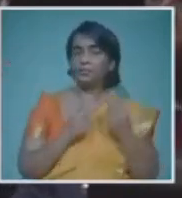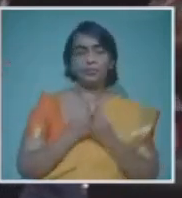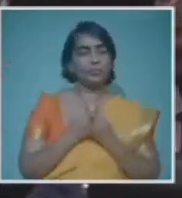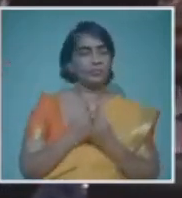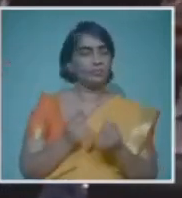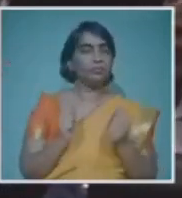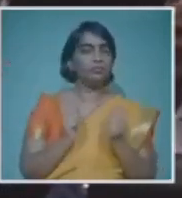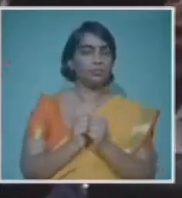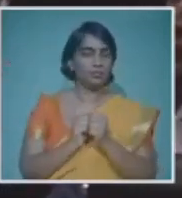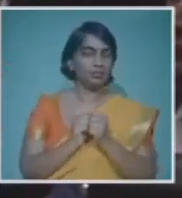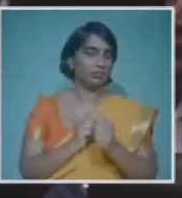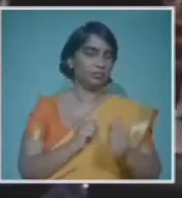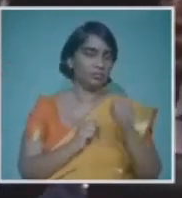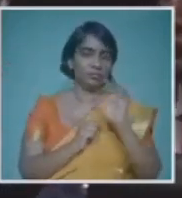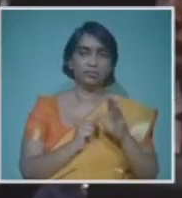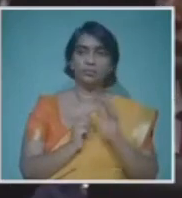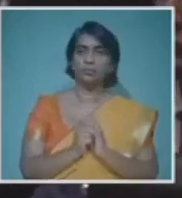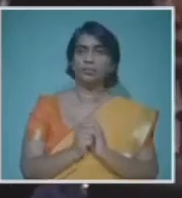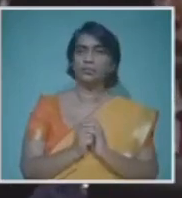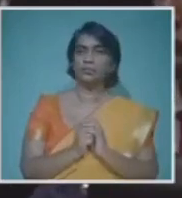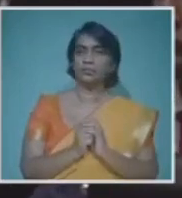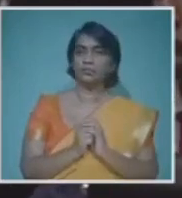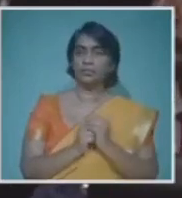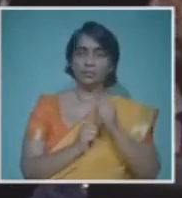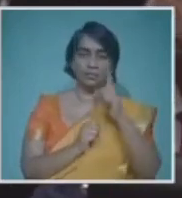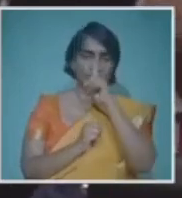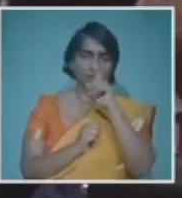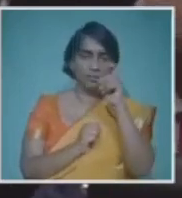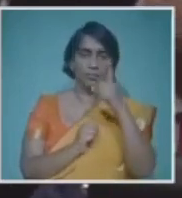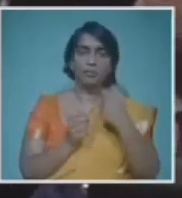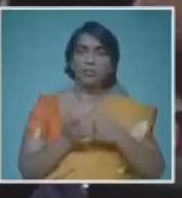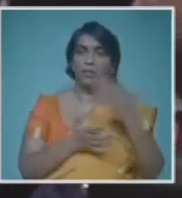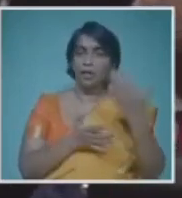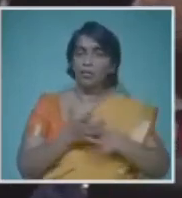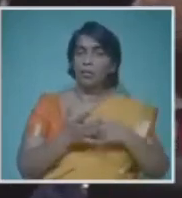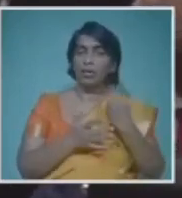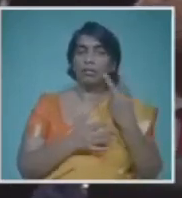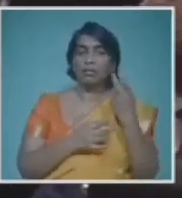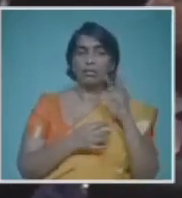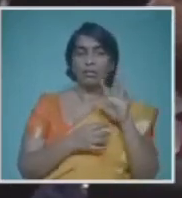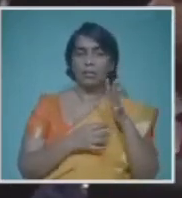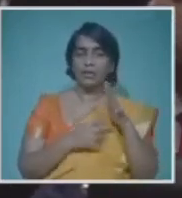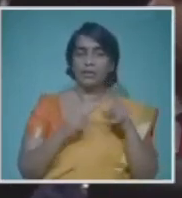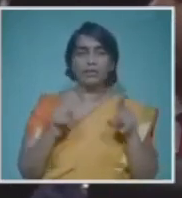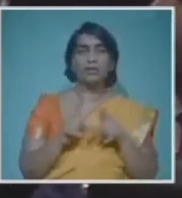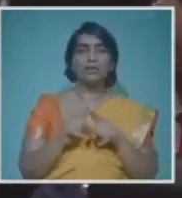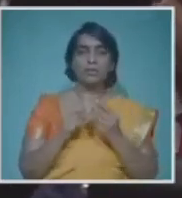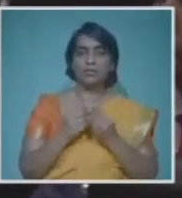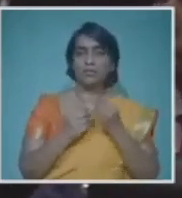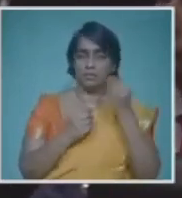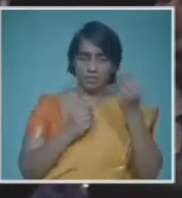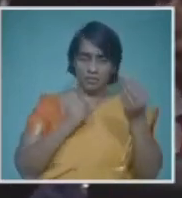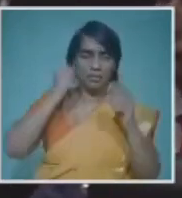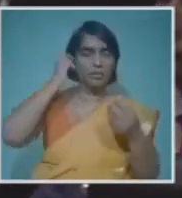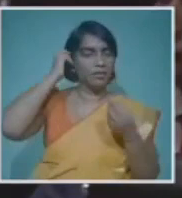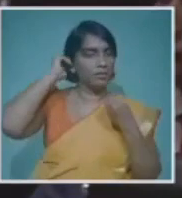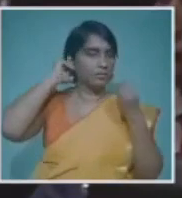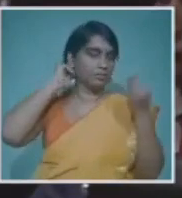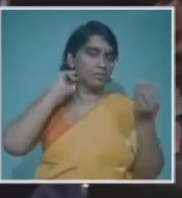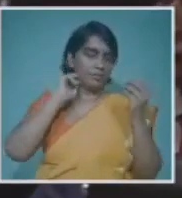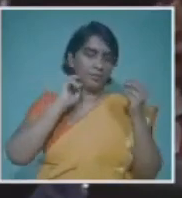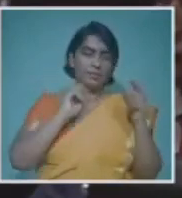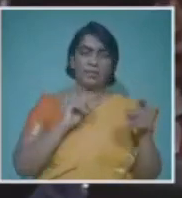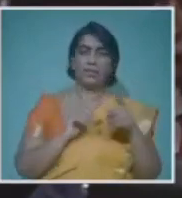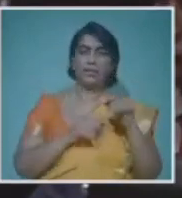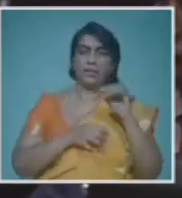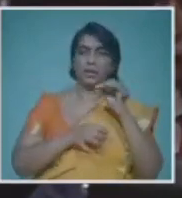කාර්යක්ෂම ලෙසයි කටයුතු කරගෙන යනවා. මාසයකට වාර්තා 2500ක් තරම් ප්‍රමාණයක් දෙන්න සිද්ධ වෙලා තිබෙනවා ලබා දෙන්න